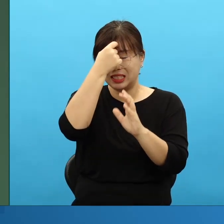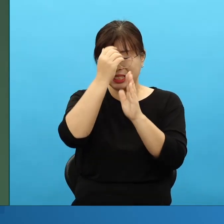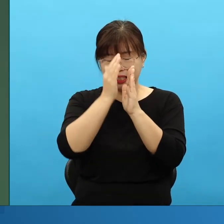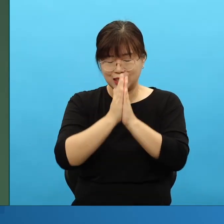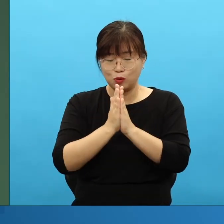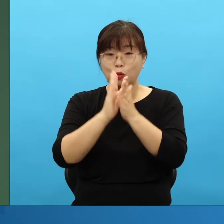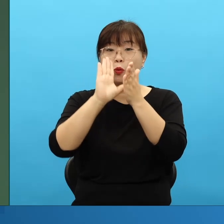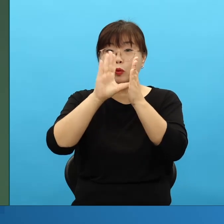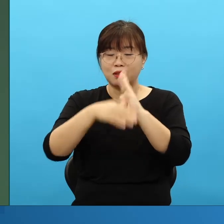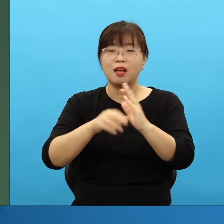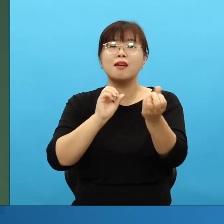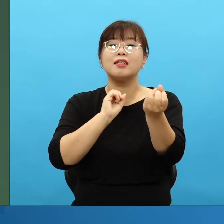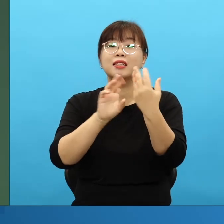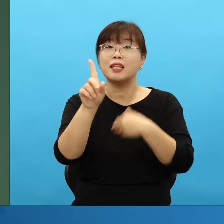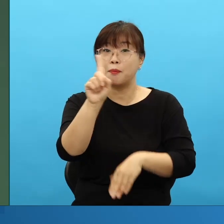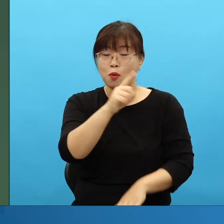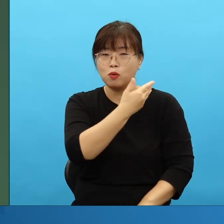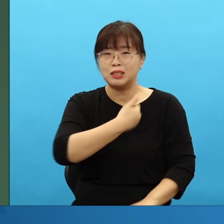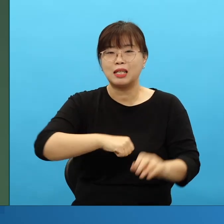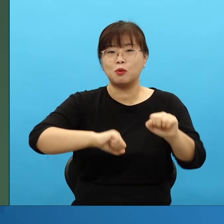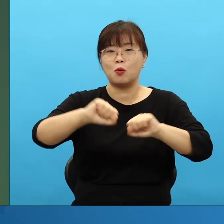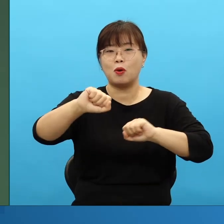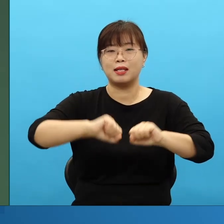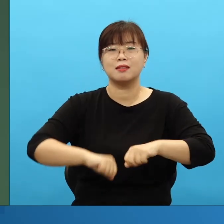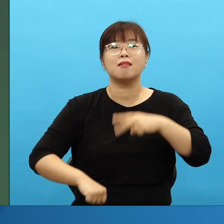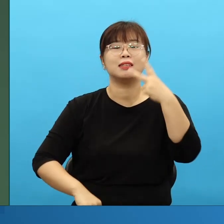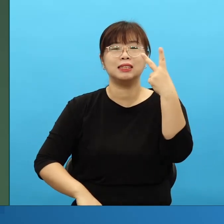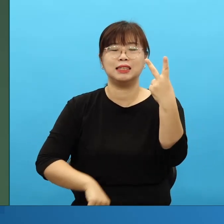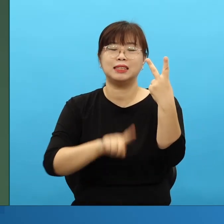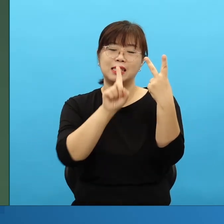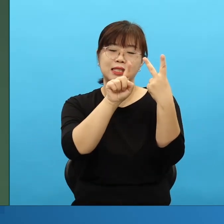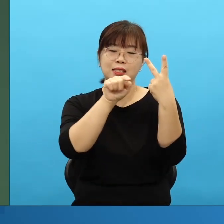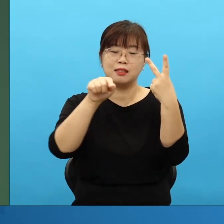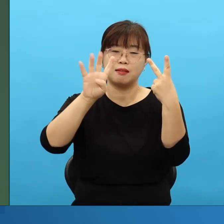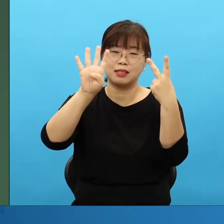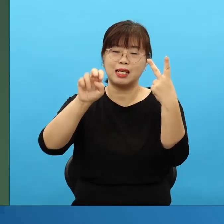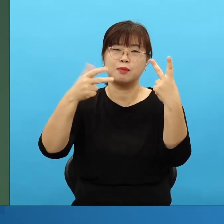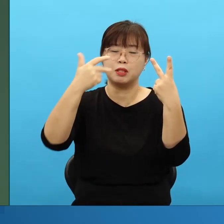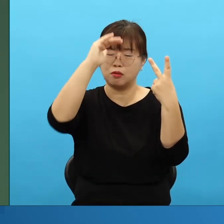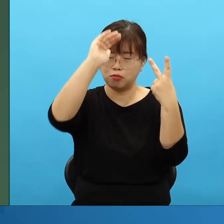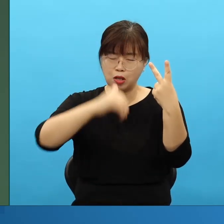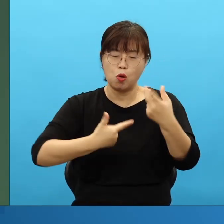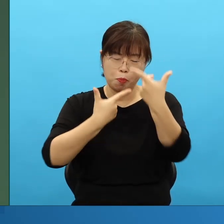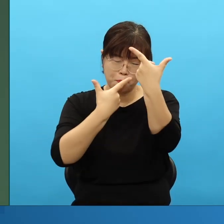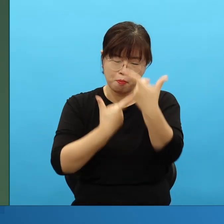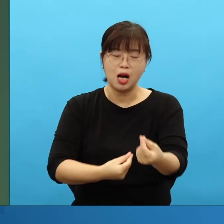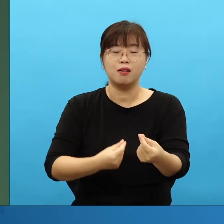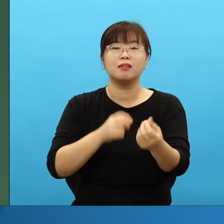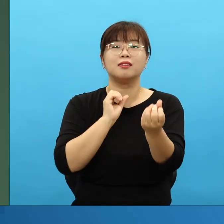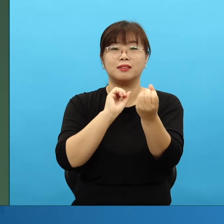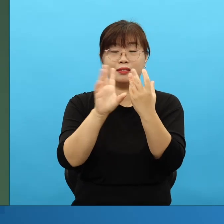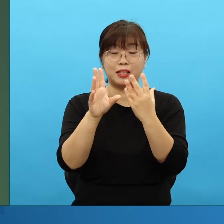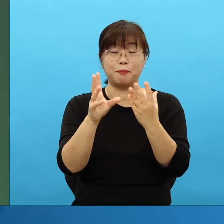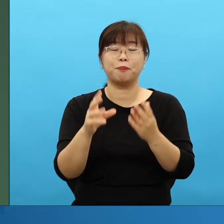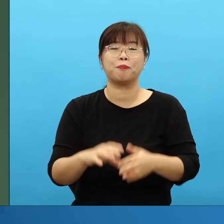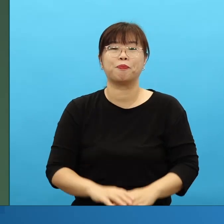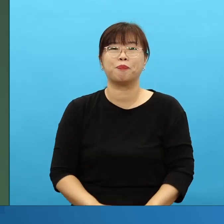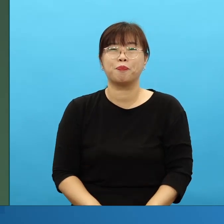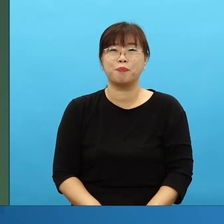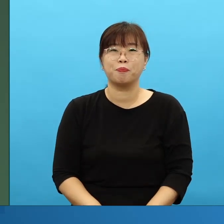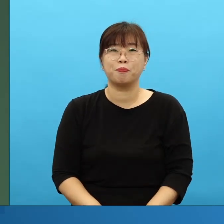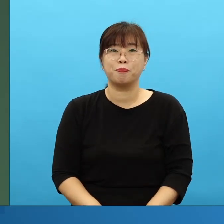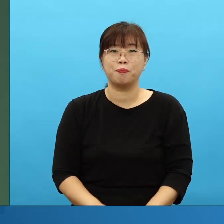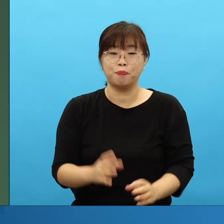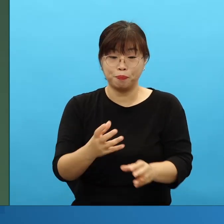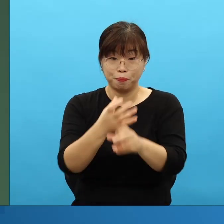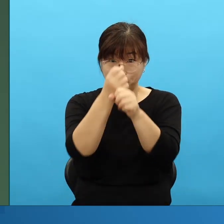이런 응답이 온 겁니다. The people who believe this gathered in prayer and that's when they began to receive the answers of Acts 2:1 through 47. 그게 마가다락방이었습니다. And